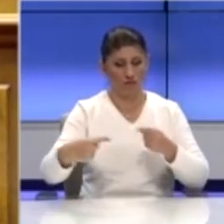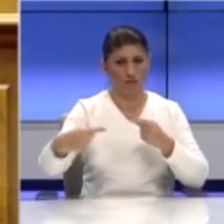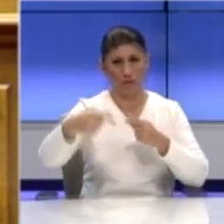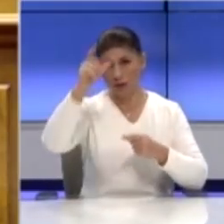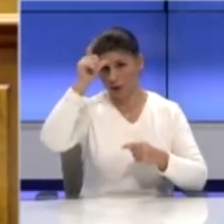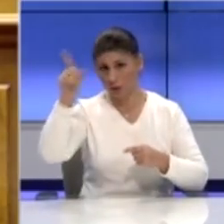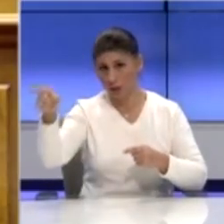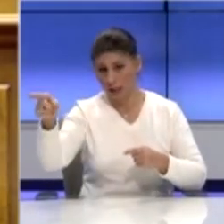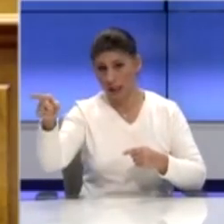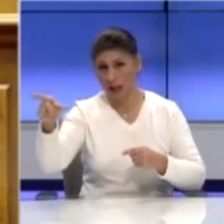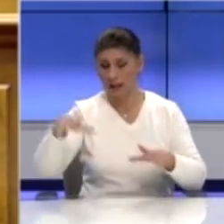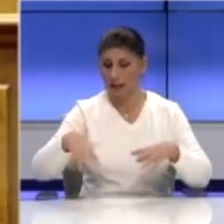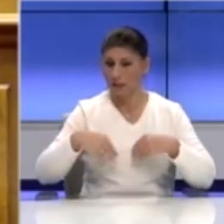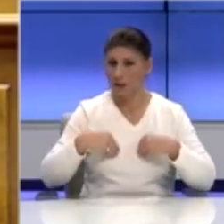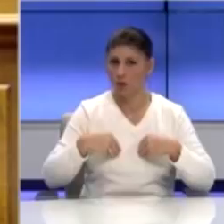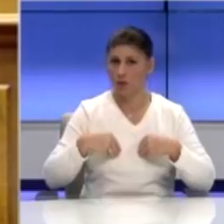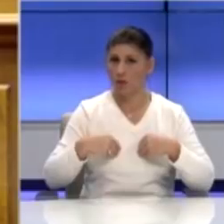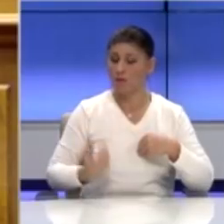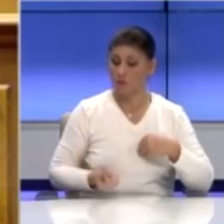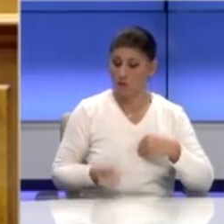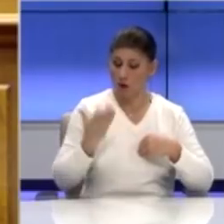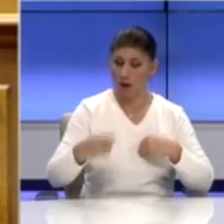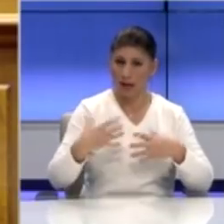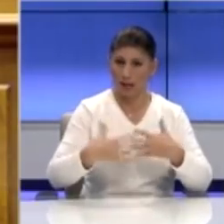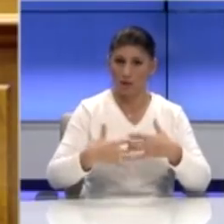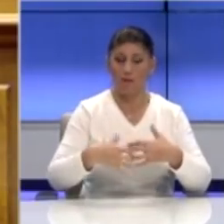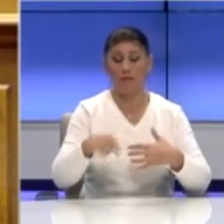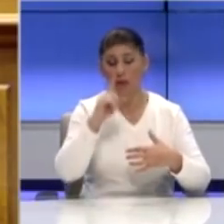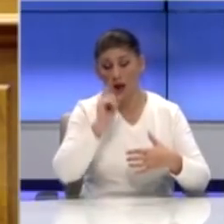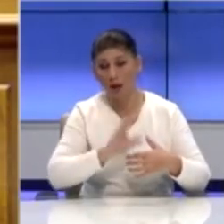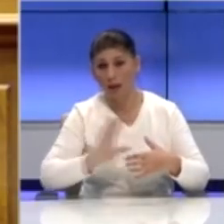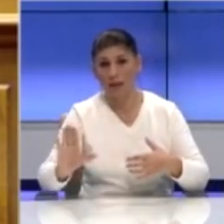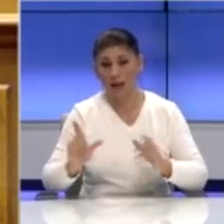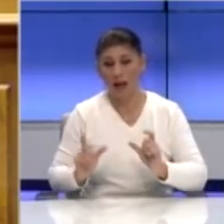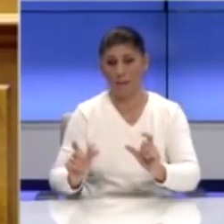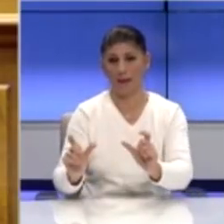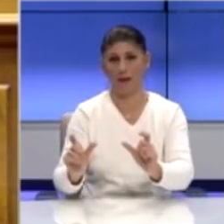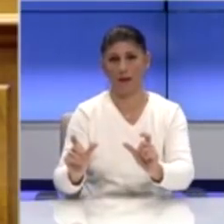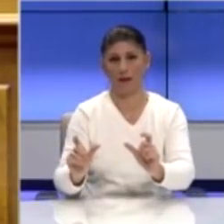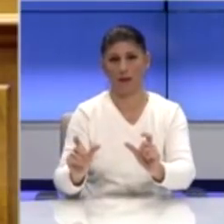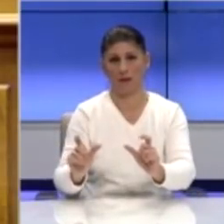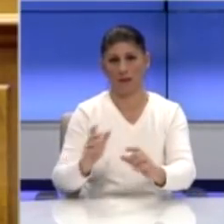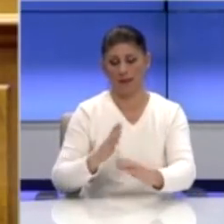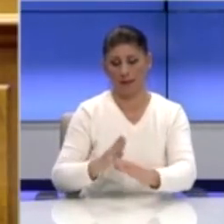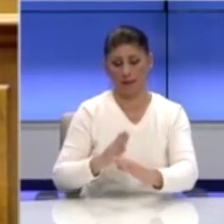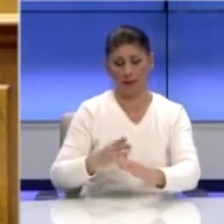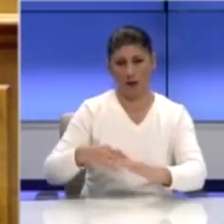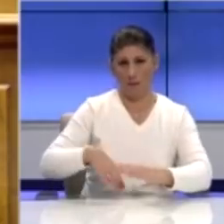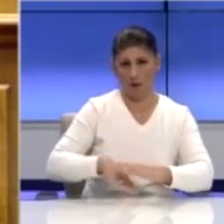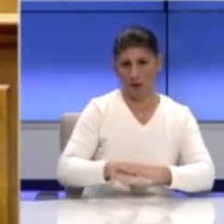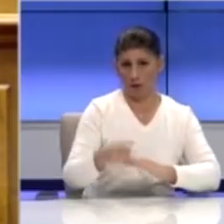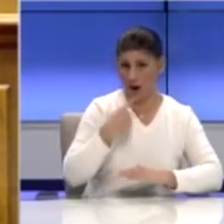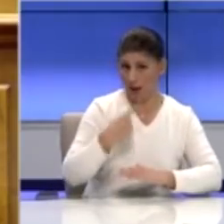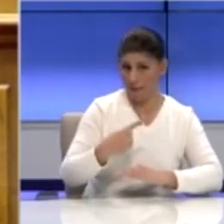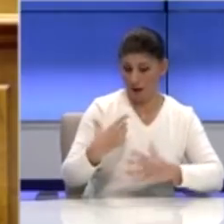την Τουρκία για να πείσετε ότι οι νέοι εξοπλισμοί είναι αναγκαίοι για την άμυνα, κρύβοντας ότι όταν μιλάμε